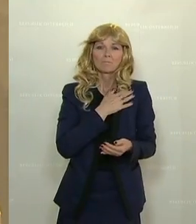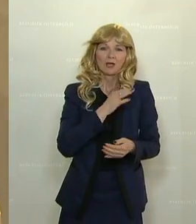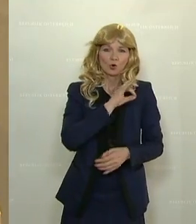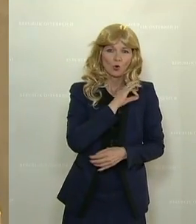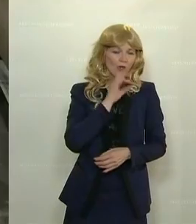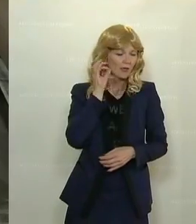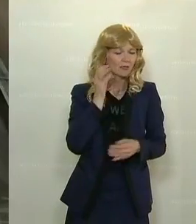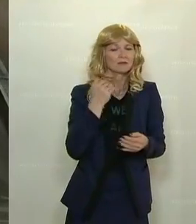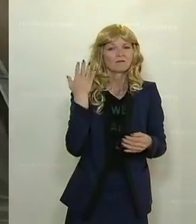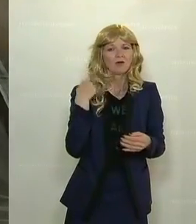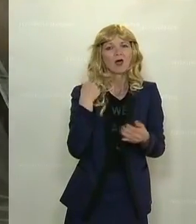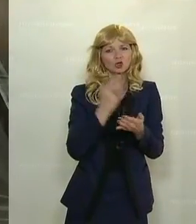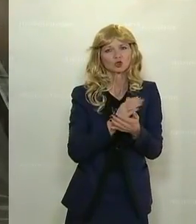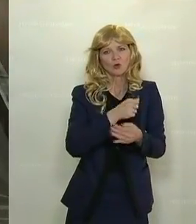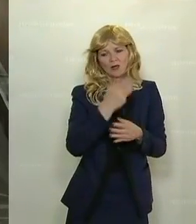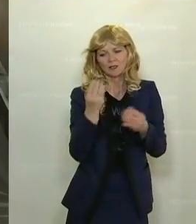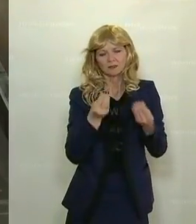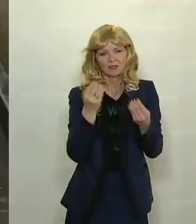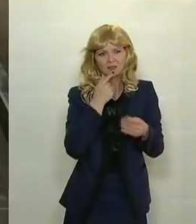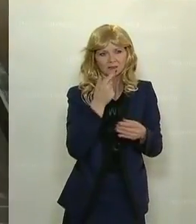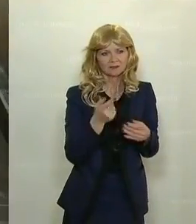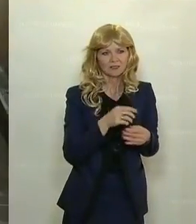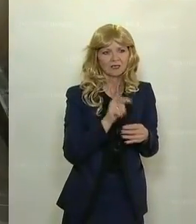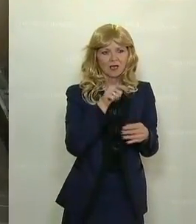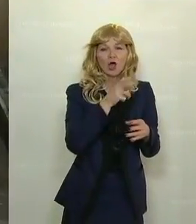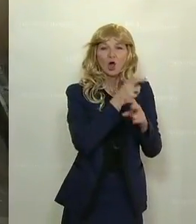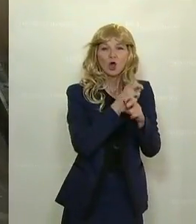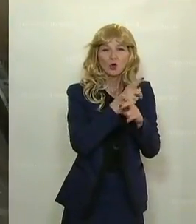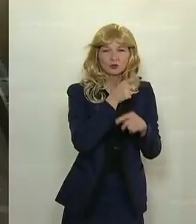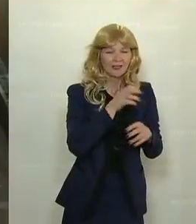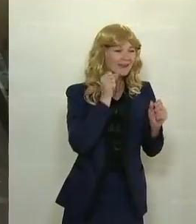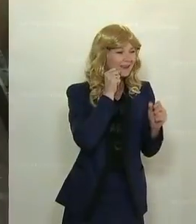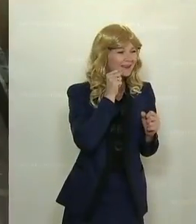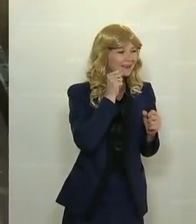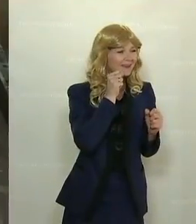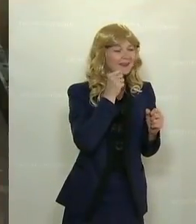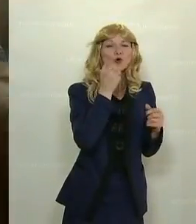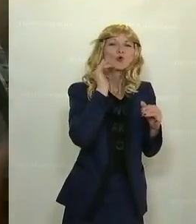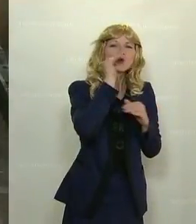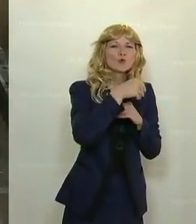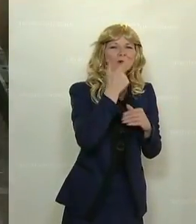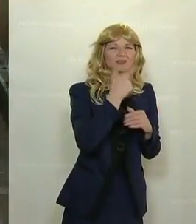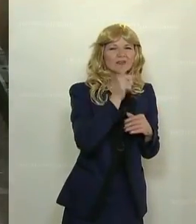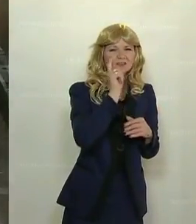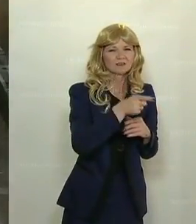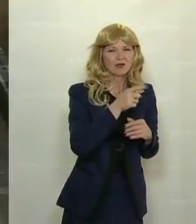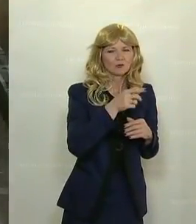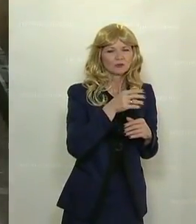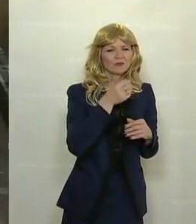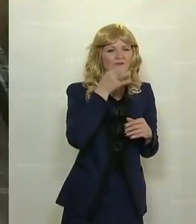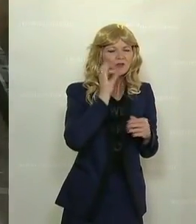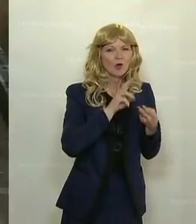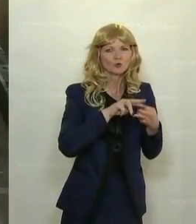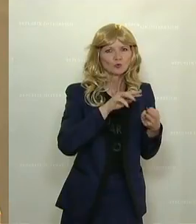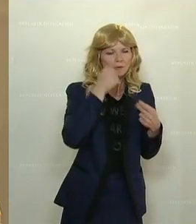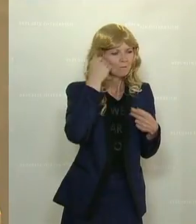Österreich über 20.000 Frauen und Männer, die täglich zur Arbeit gehen, die täglich 8 Stunden Arbeit verrichten oder mehr, die